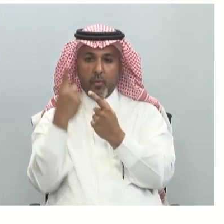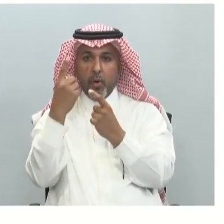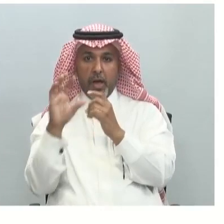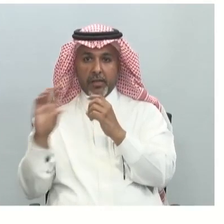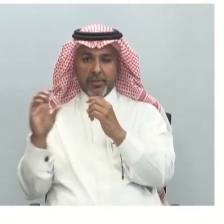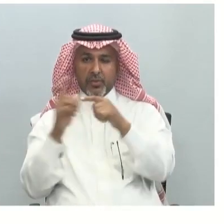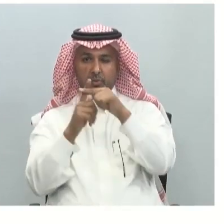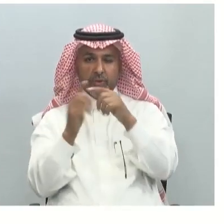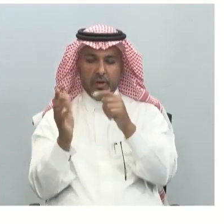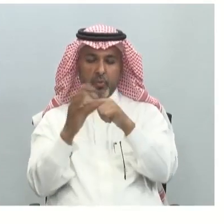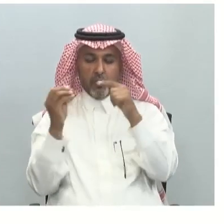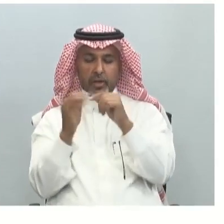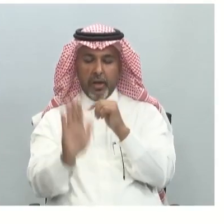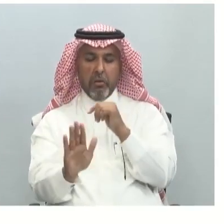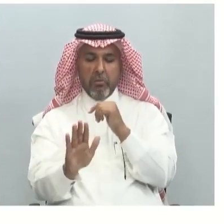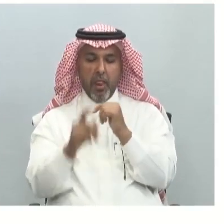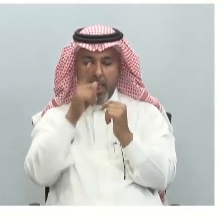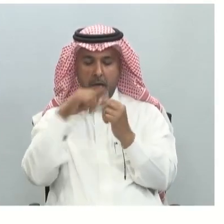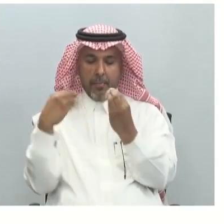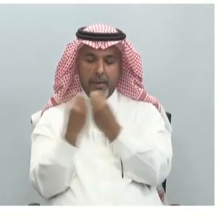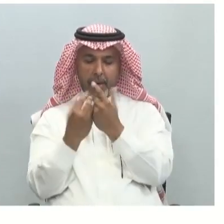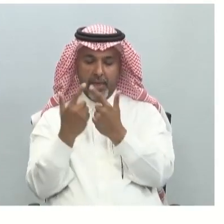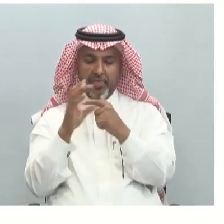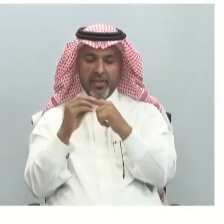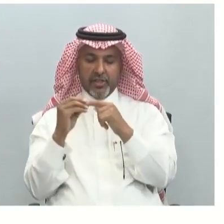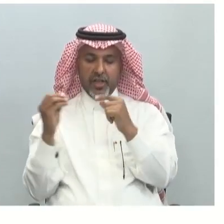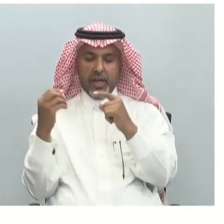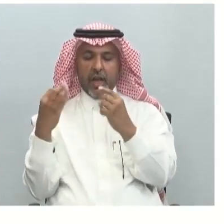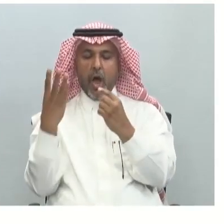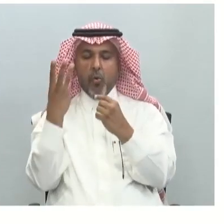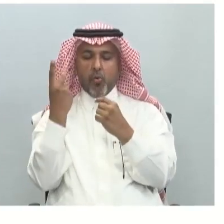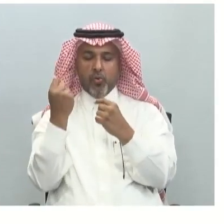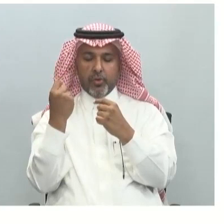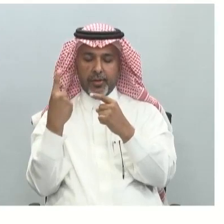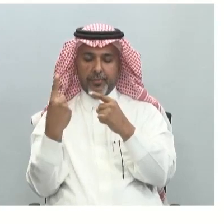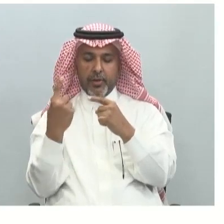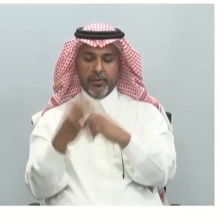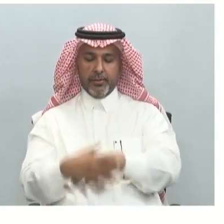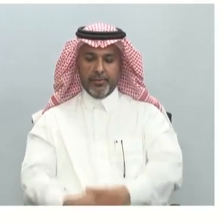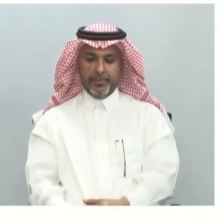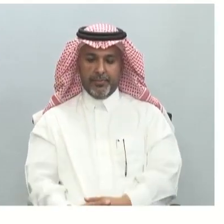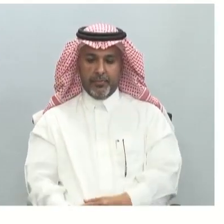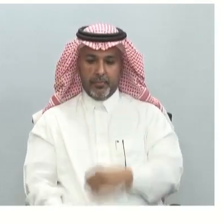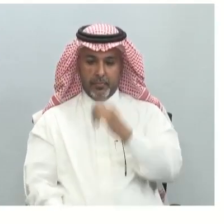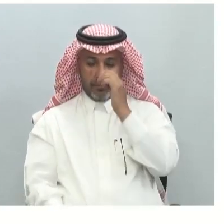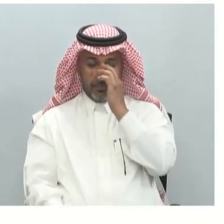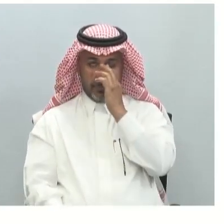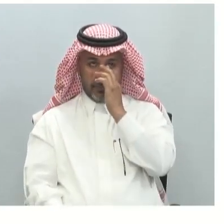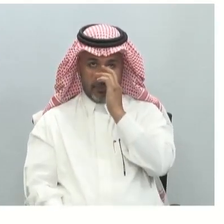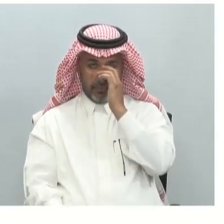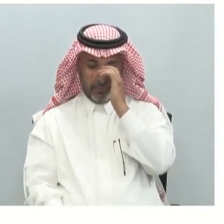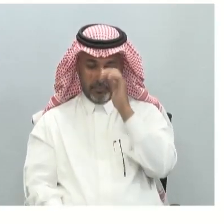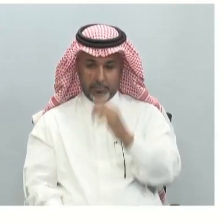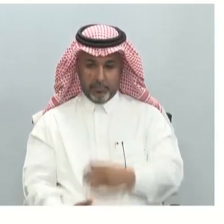واترك الاشاره السالبه خطا اذا راح يكون عندي زائد ايضا سالب واحد راح تنضرب